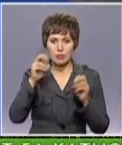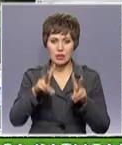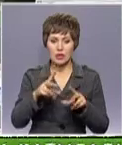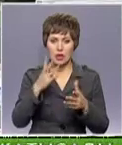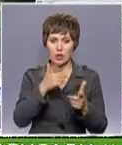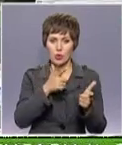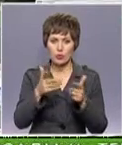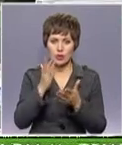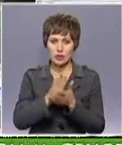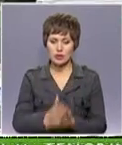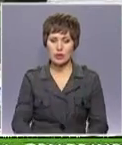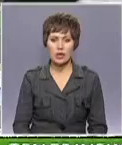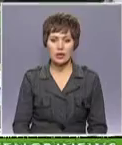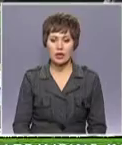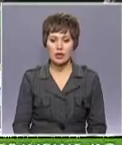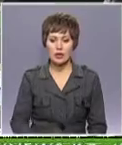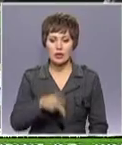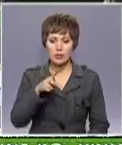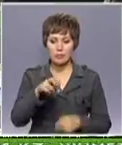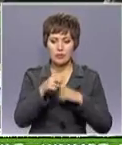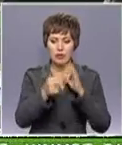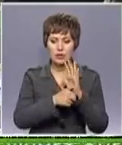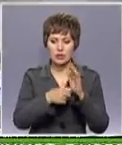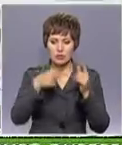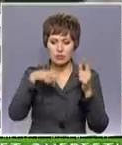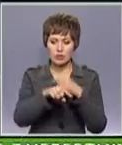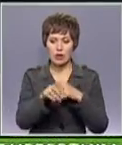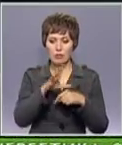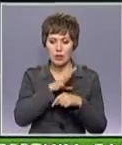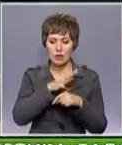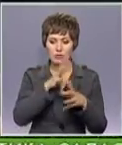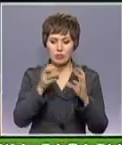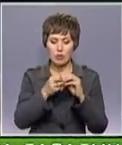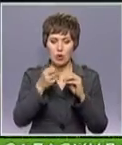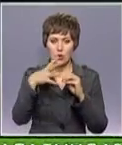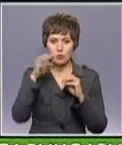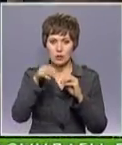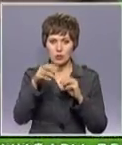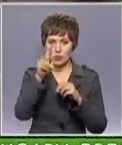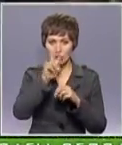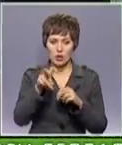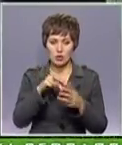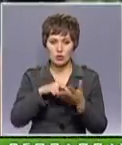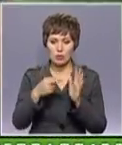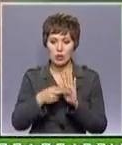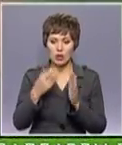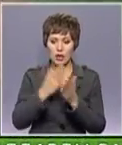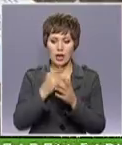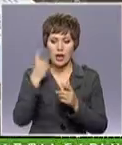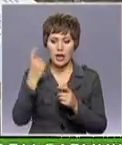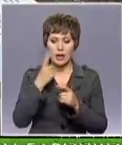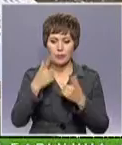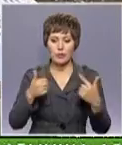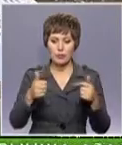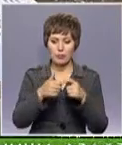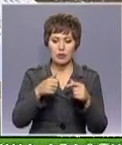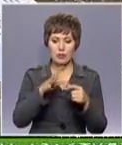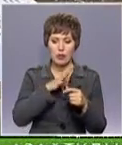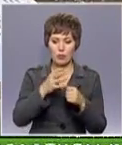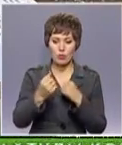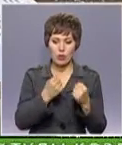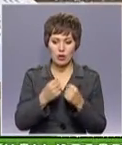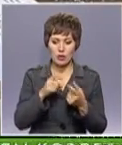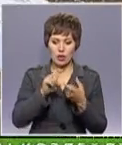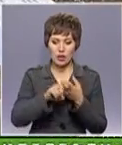көп. 2016 жылы еліміздің жалпы ішкі өнімін жан басына шаққанда 15 мың долларға жеткізу жоспарланған. Экономикалық ұйыммен байланысты нығайту